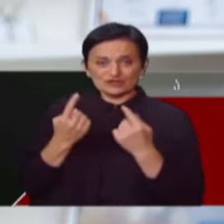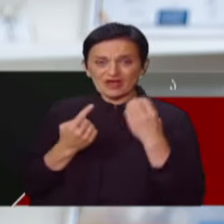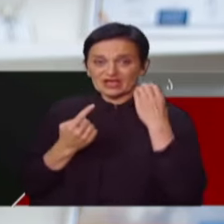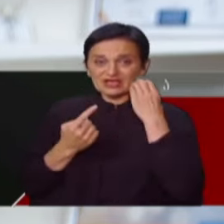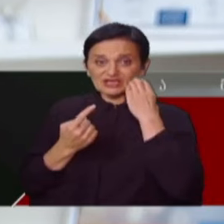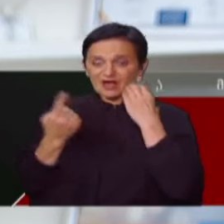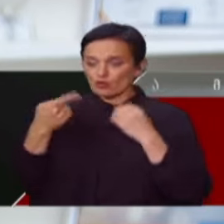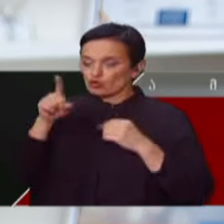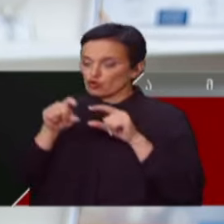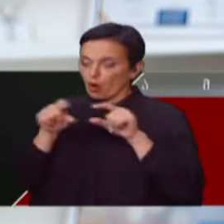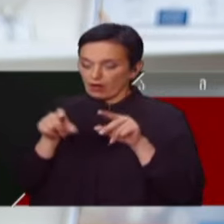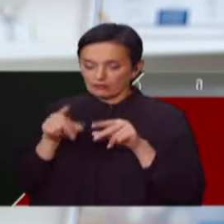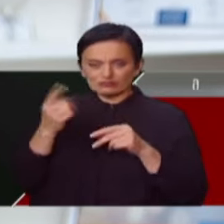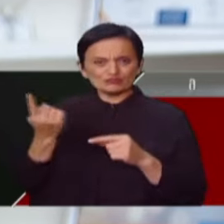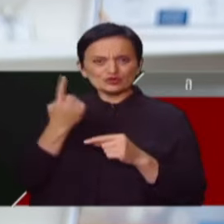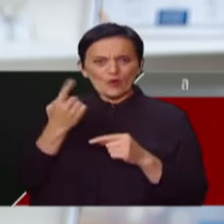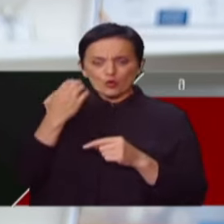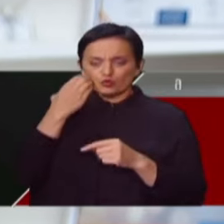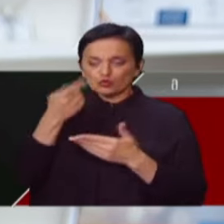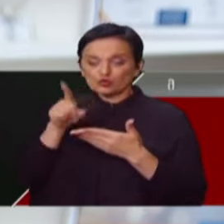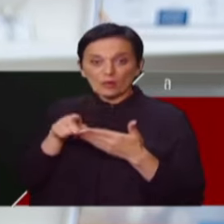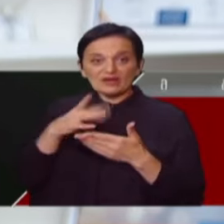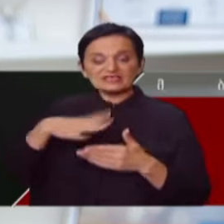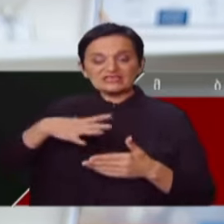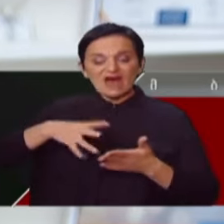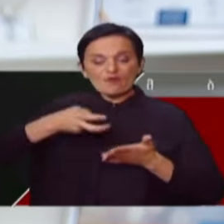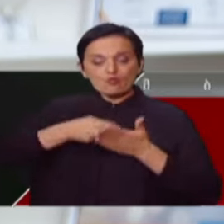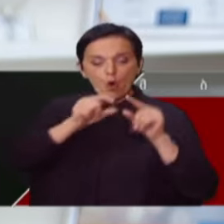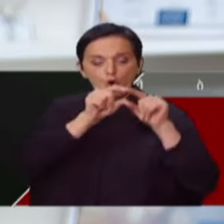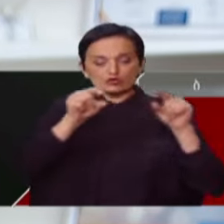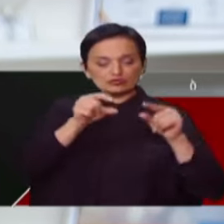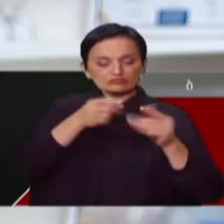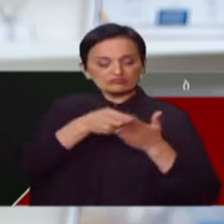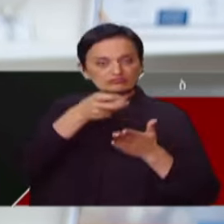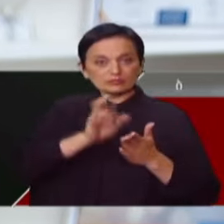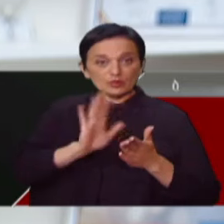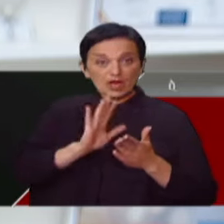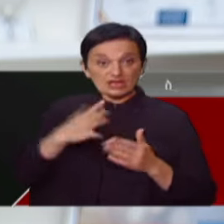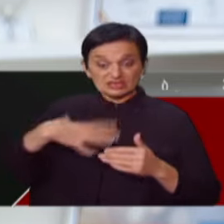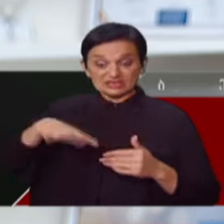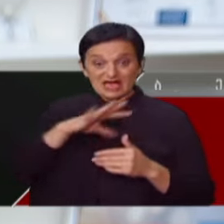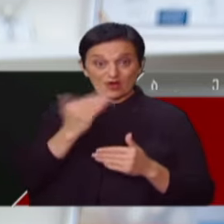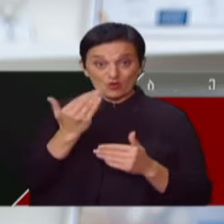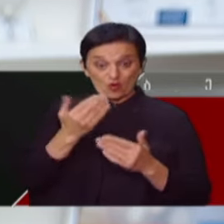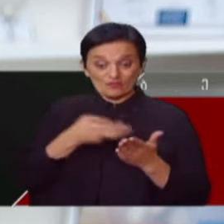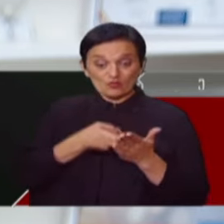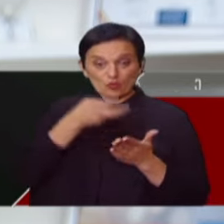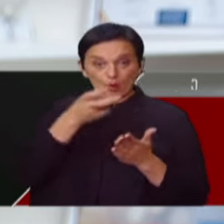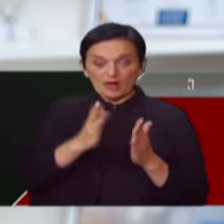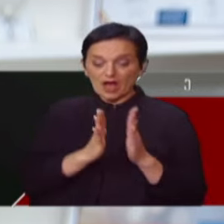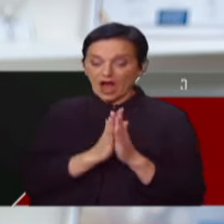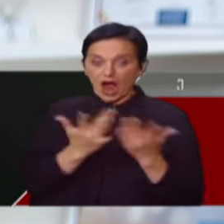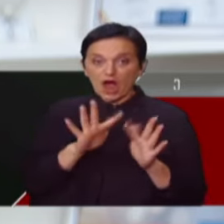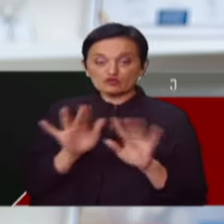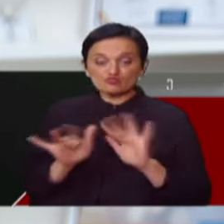ნომერით მიწოდება და რაც ყველაზე მნიშვნელოვანია, საქართველოს ფოსტა არც ერთ მის მიერ გაგზავნილ მესიჯში არ ითხოვს